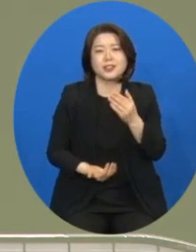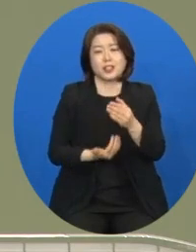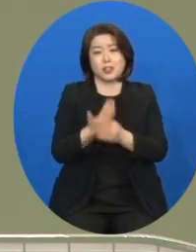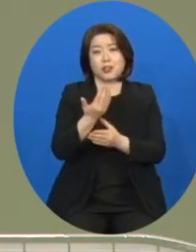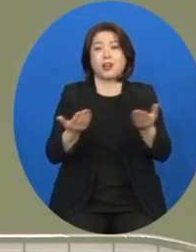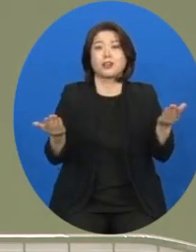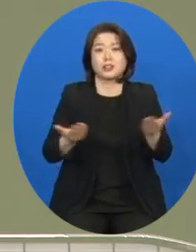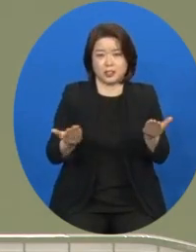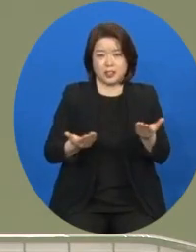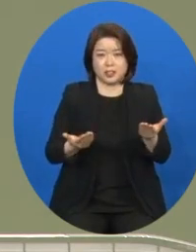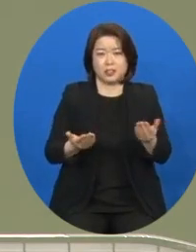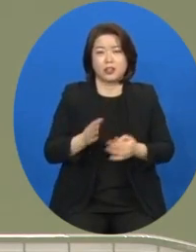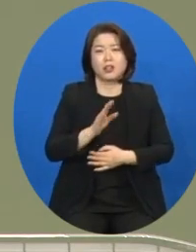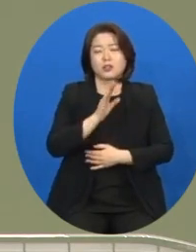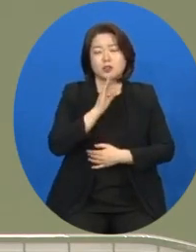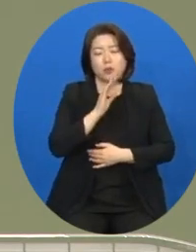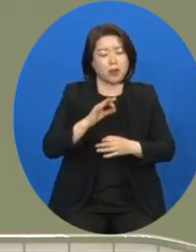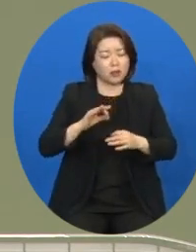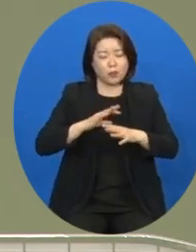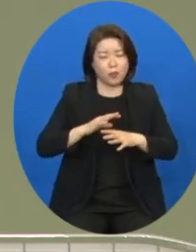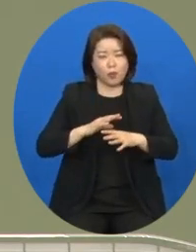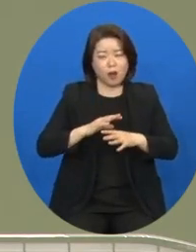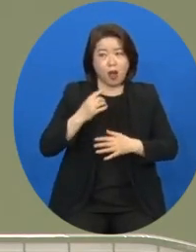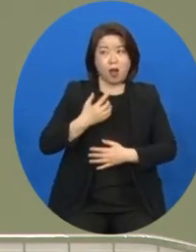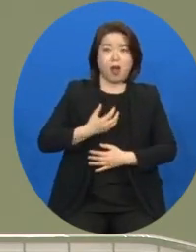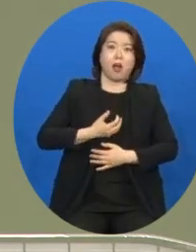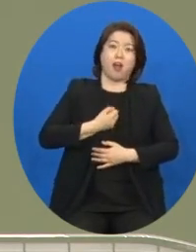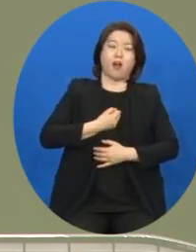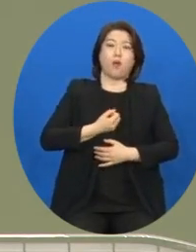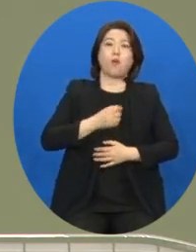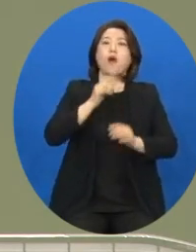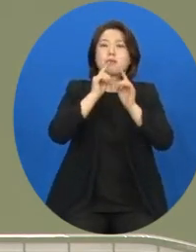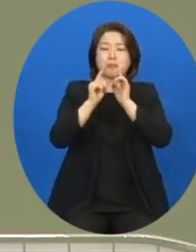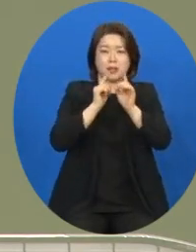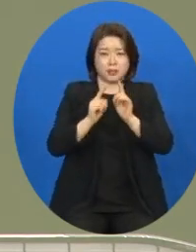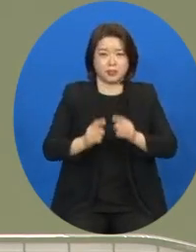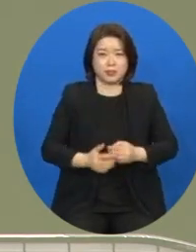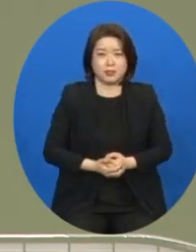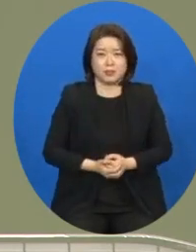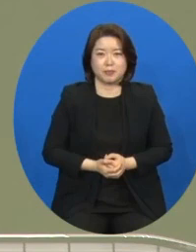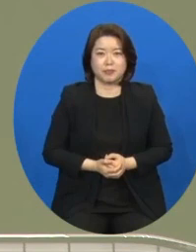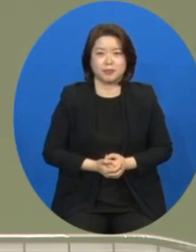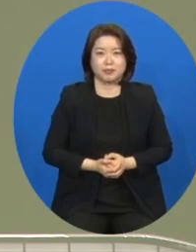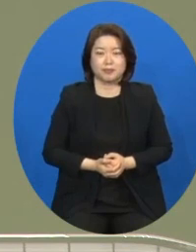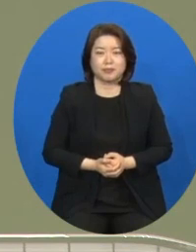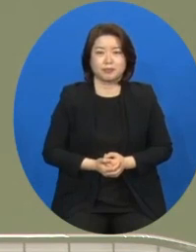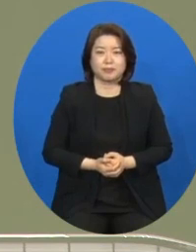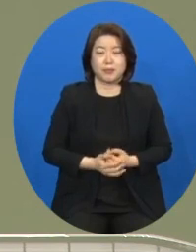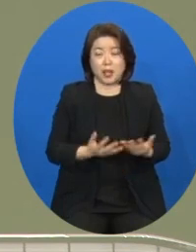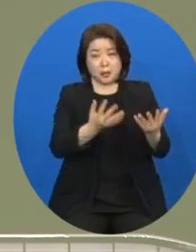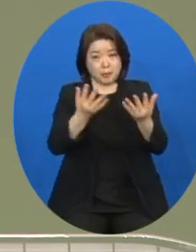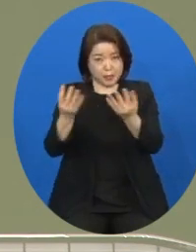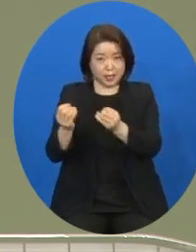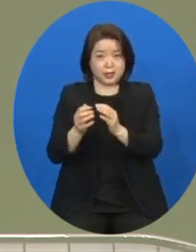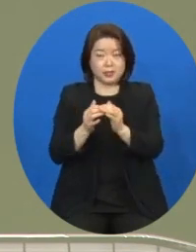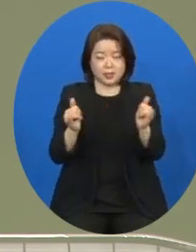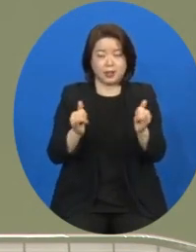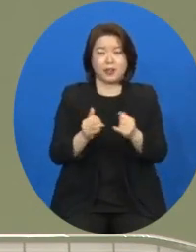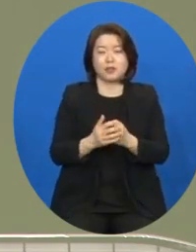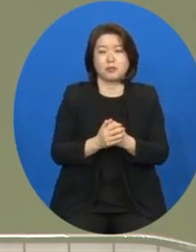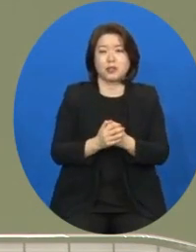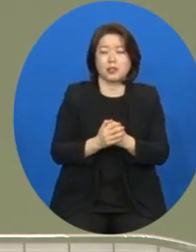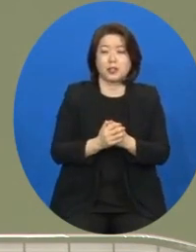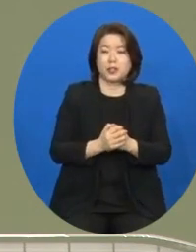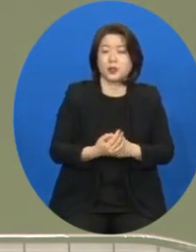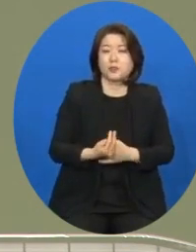것이 정말 놀랍고도 충격적인 말씀입니다. 많은 분들이